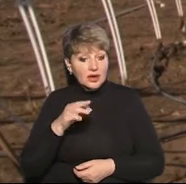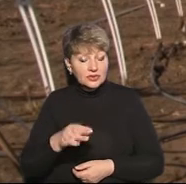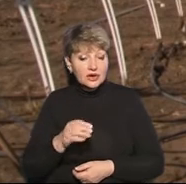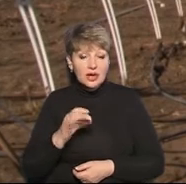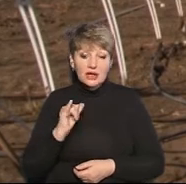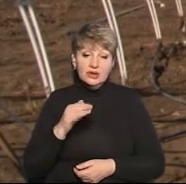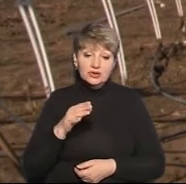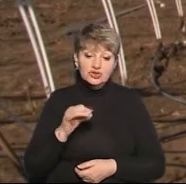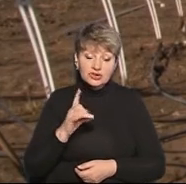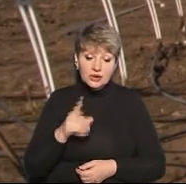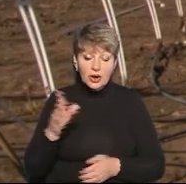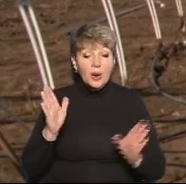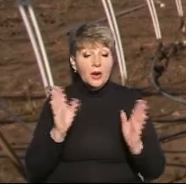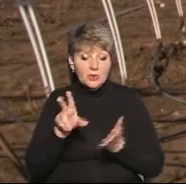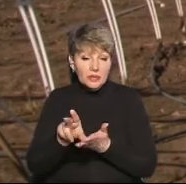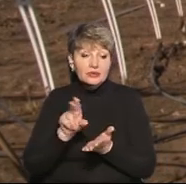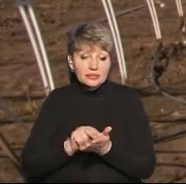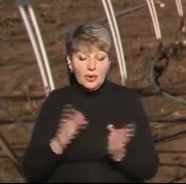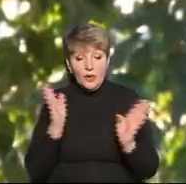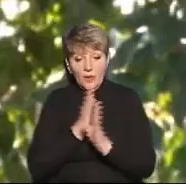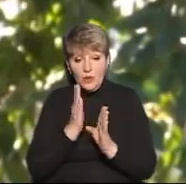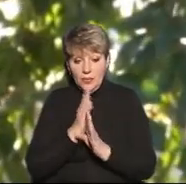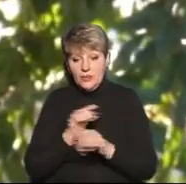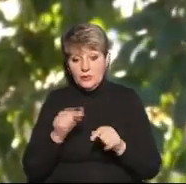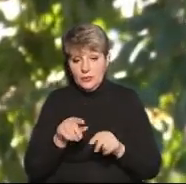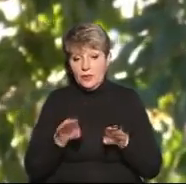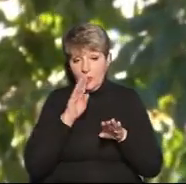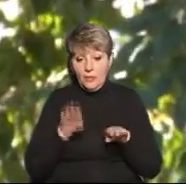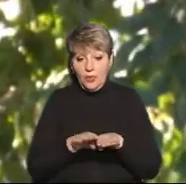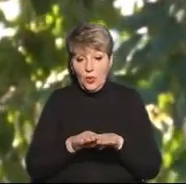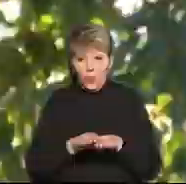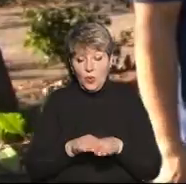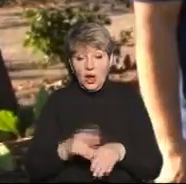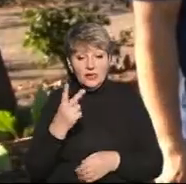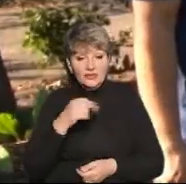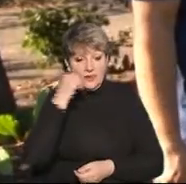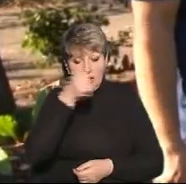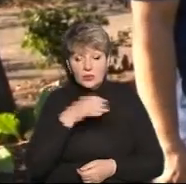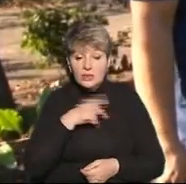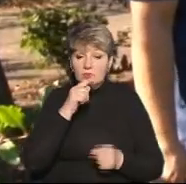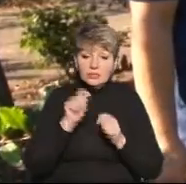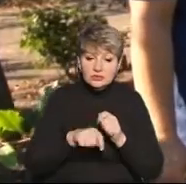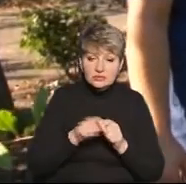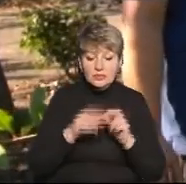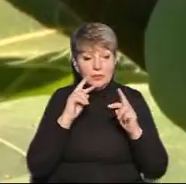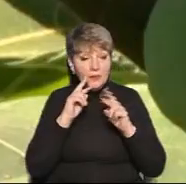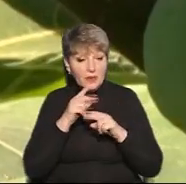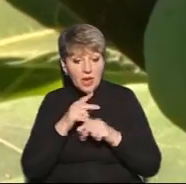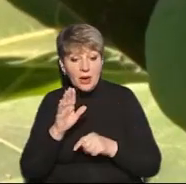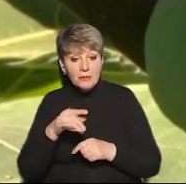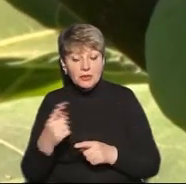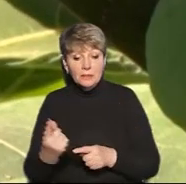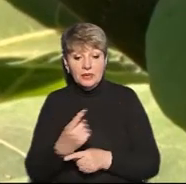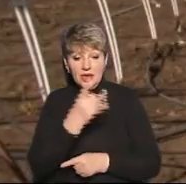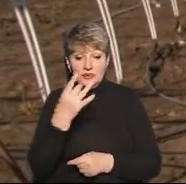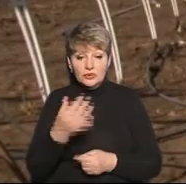клімат. Температура повітря, в принципі, достатньо висока. Далі, розповідає, було 2 роки спроб і помилок, потім перші